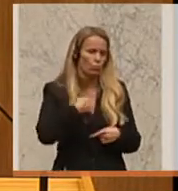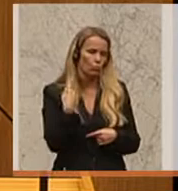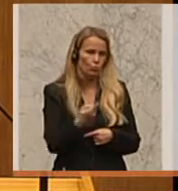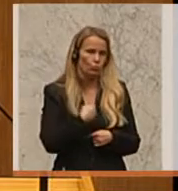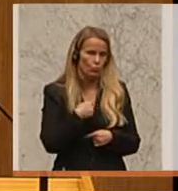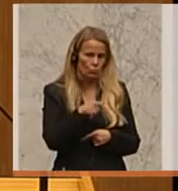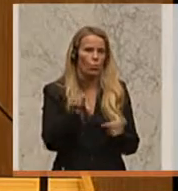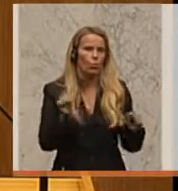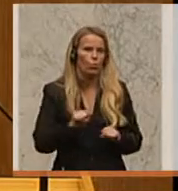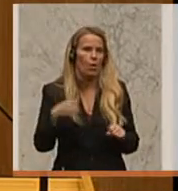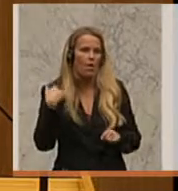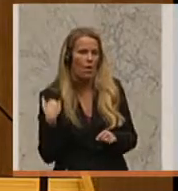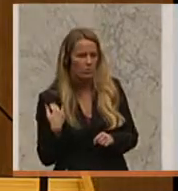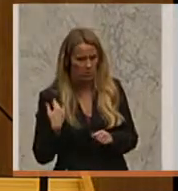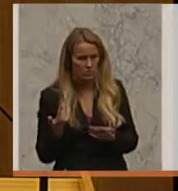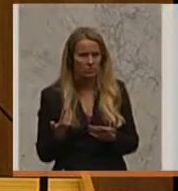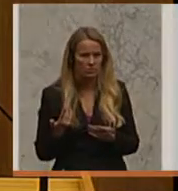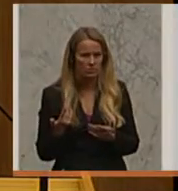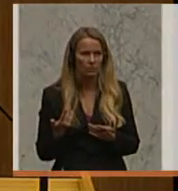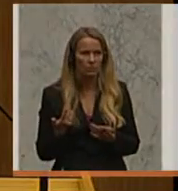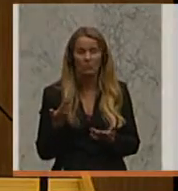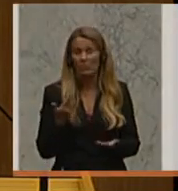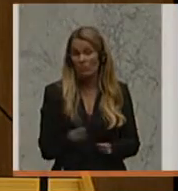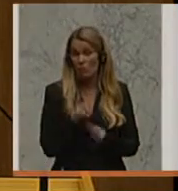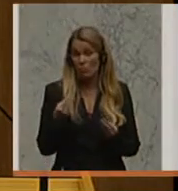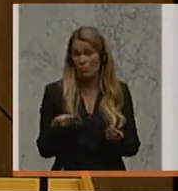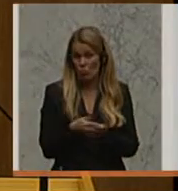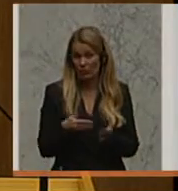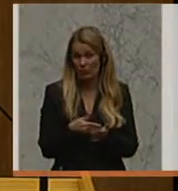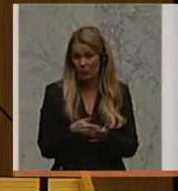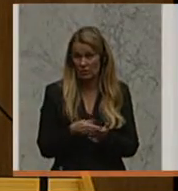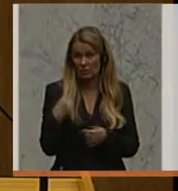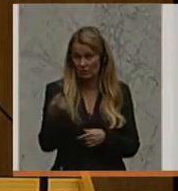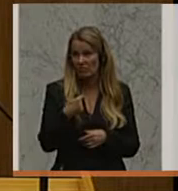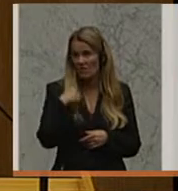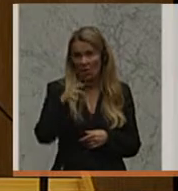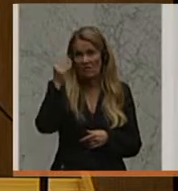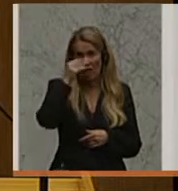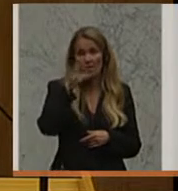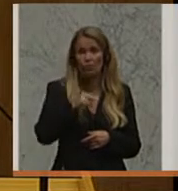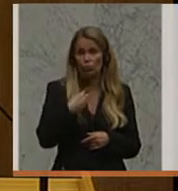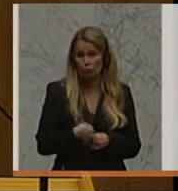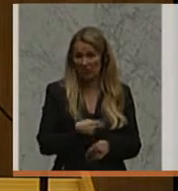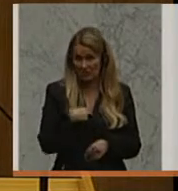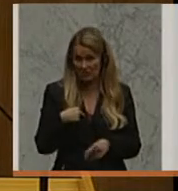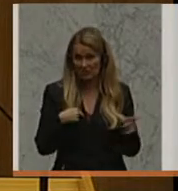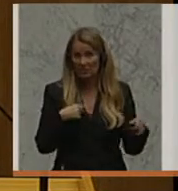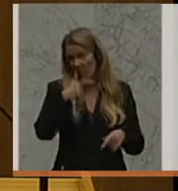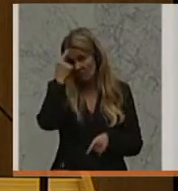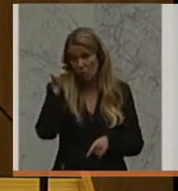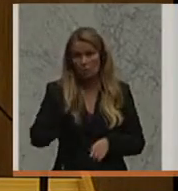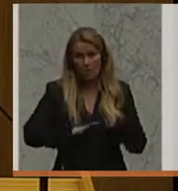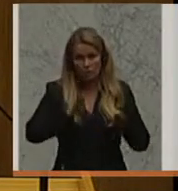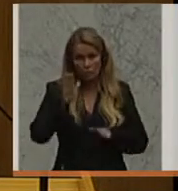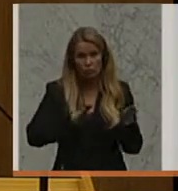wesentlich belasten. Dies schiene mir deshalb notwendig, weil wir können ja von der Schweiz lernen, dass derartige Volksabstimmungen die